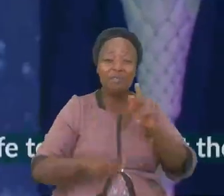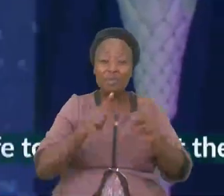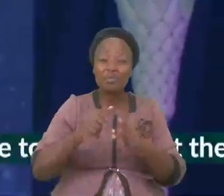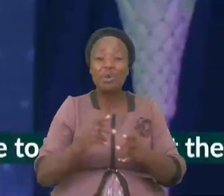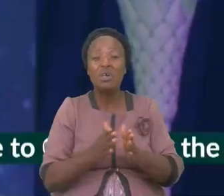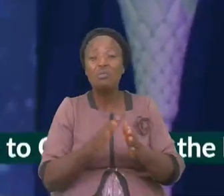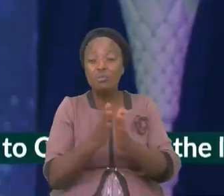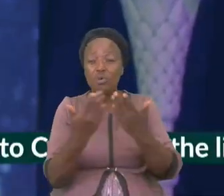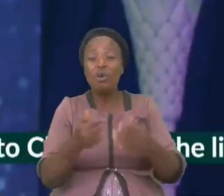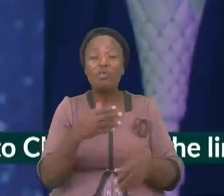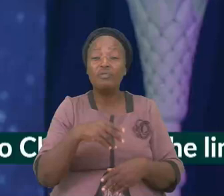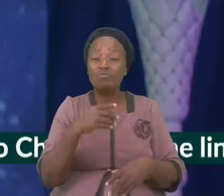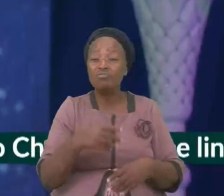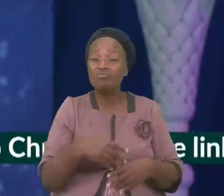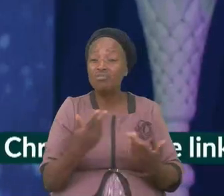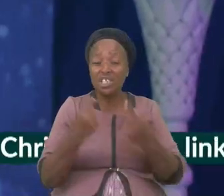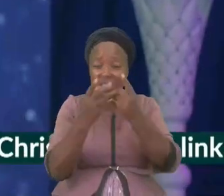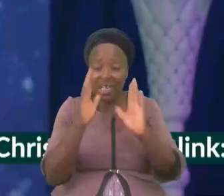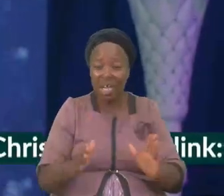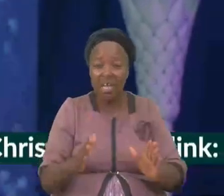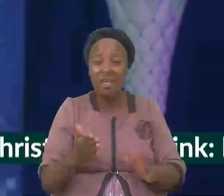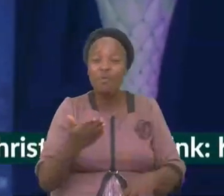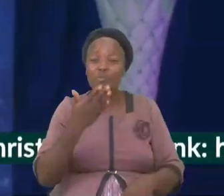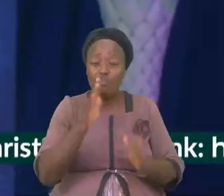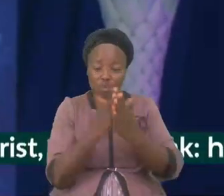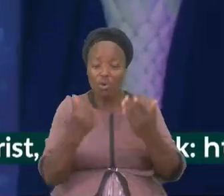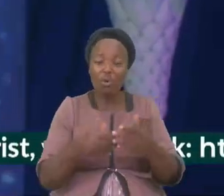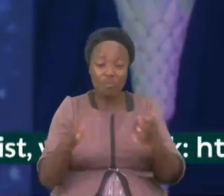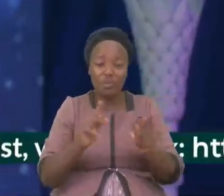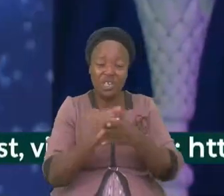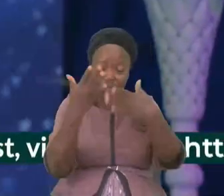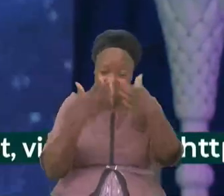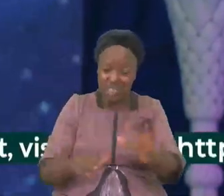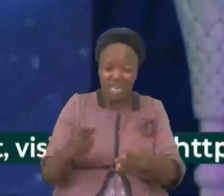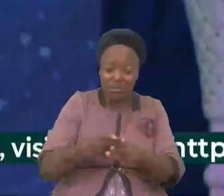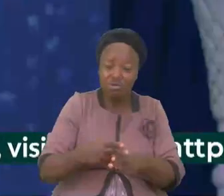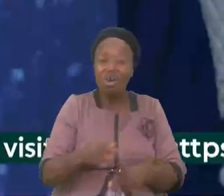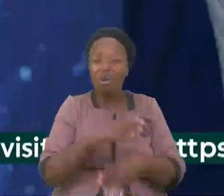pécheurs, du livre des malchanceux, du livre de ceux qui périssent,